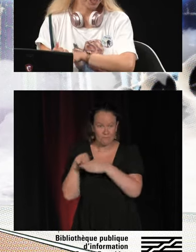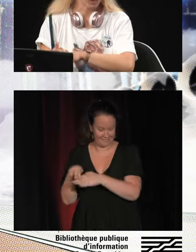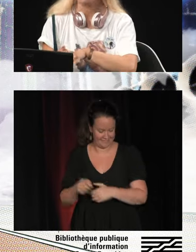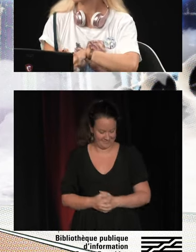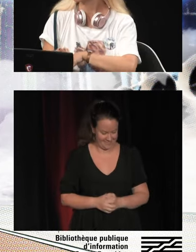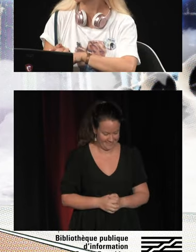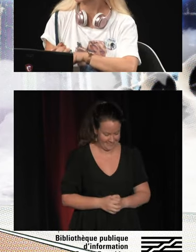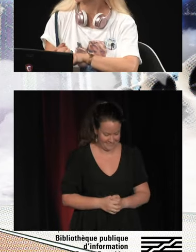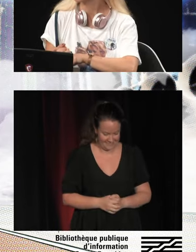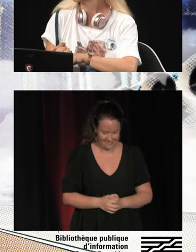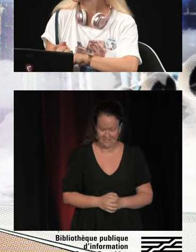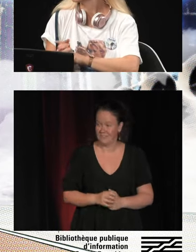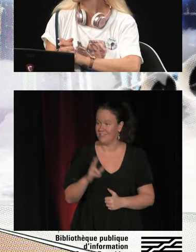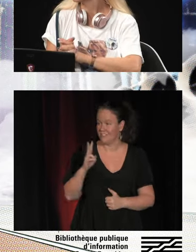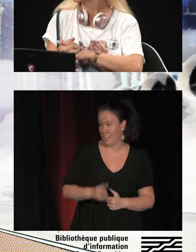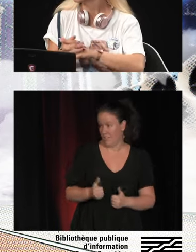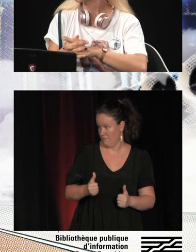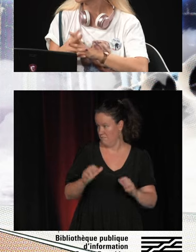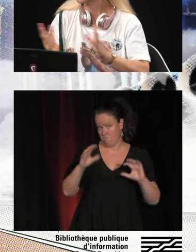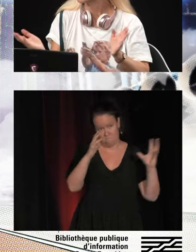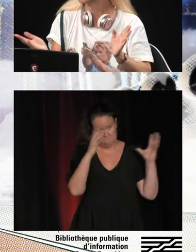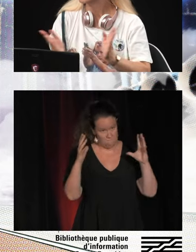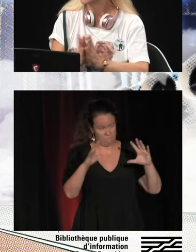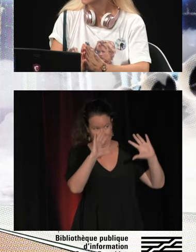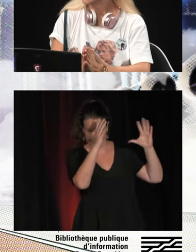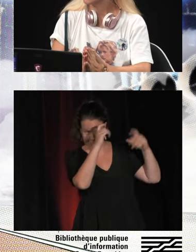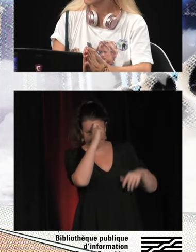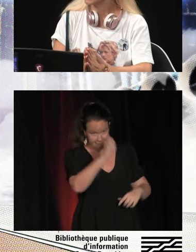Merci, merci. Non mais en vrai, c'est trop bien et gros GG pour ça.